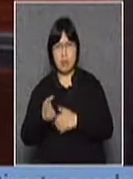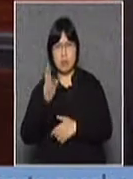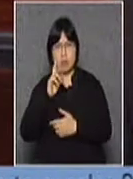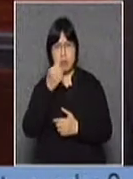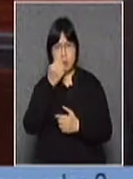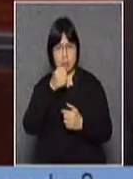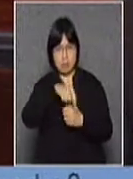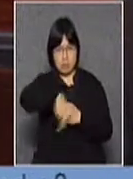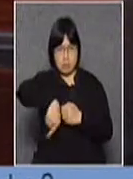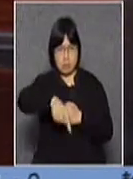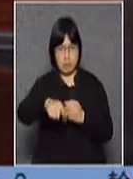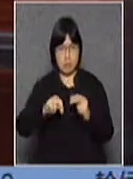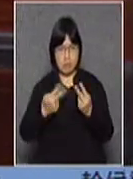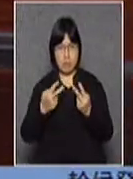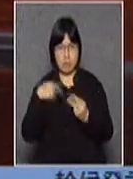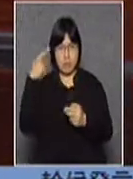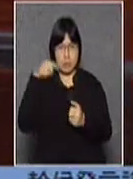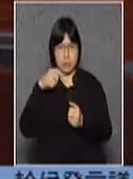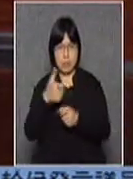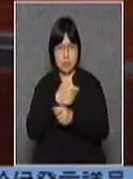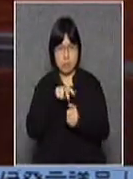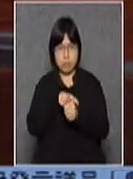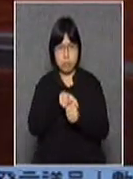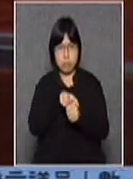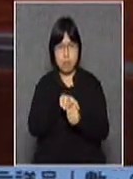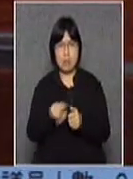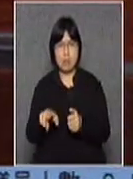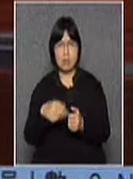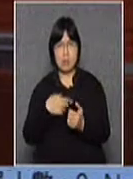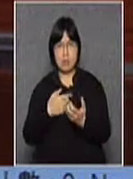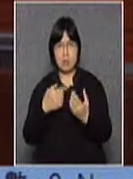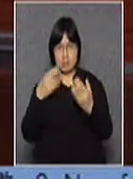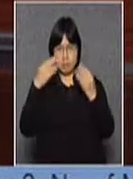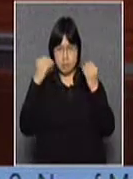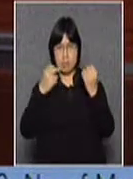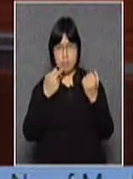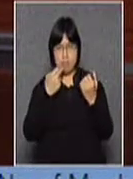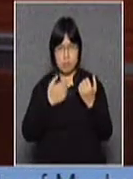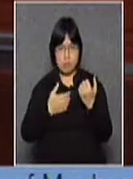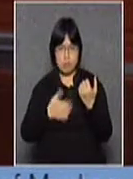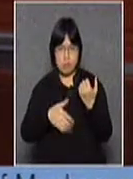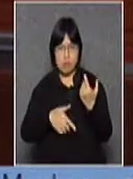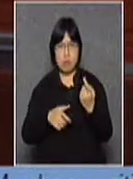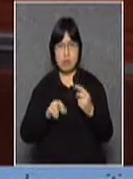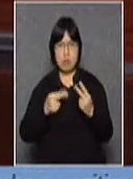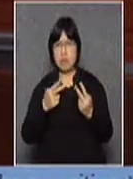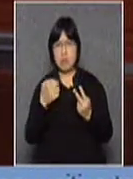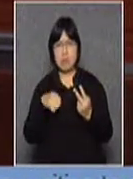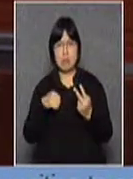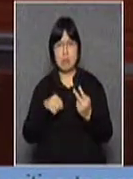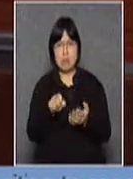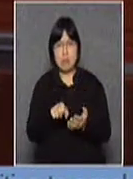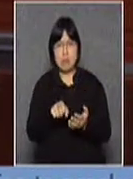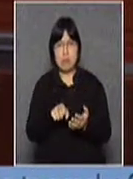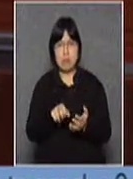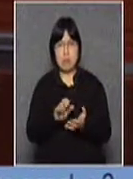因為被美國經濟的操控，令到這個墨西哥呢可以說是裹足不前，令它的經濟發展呢是淪為一